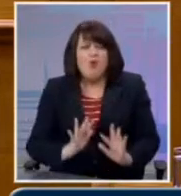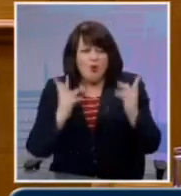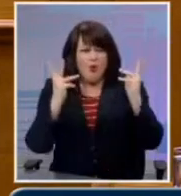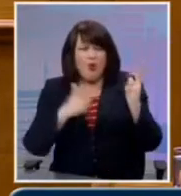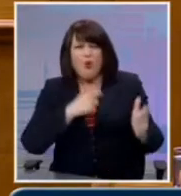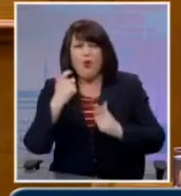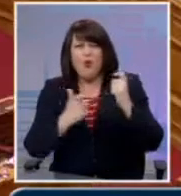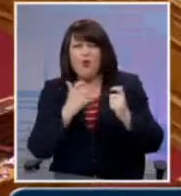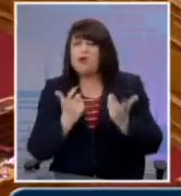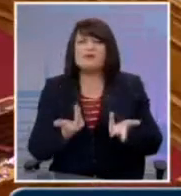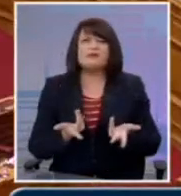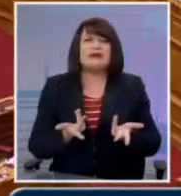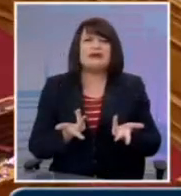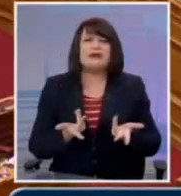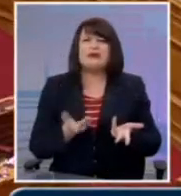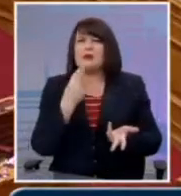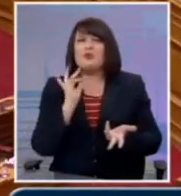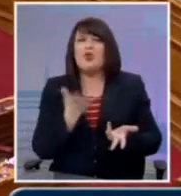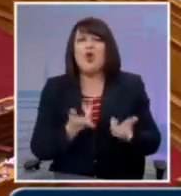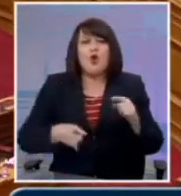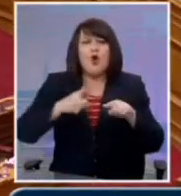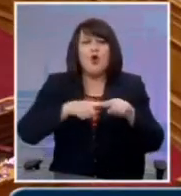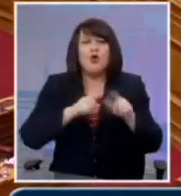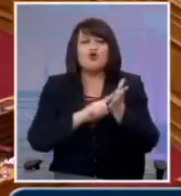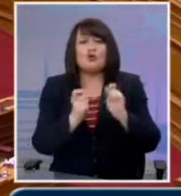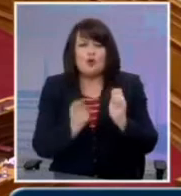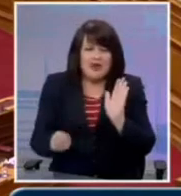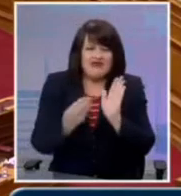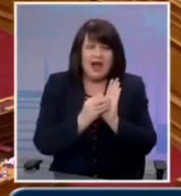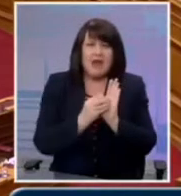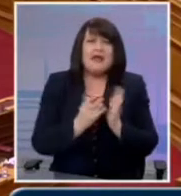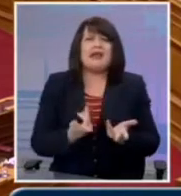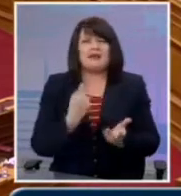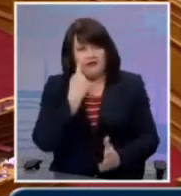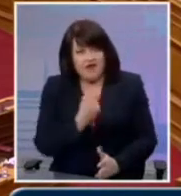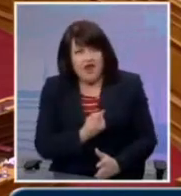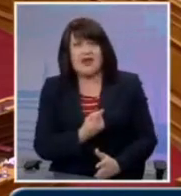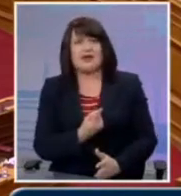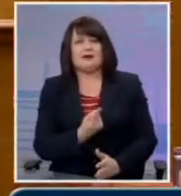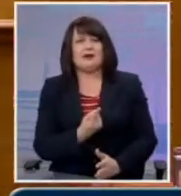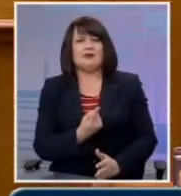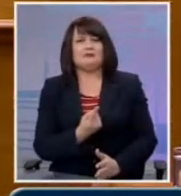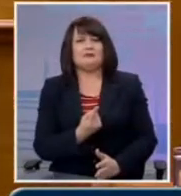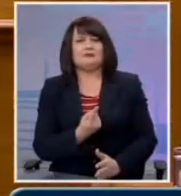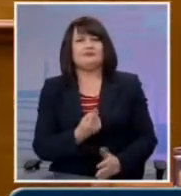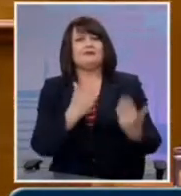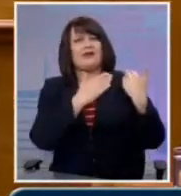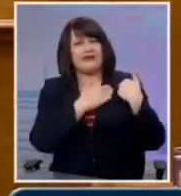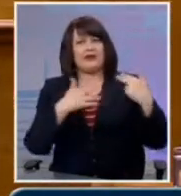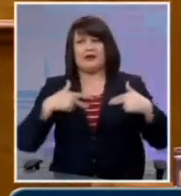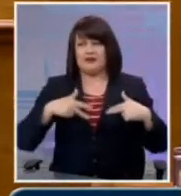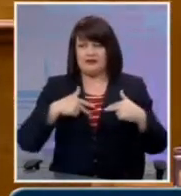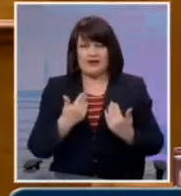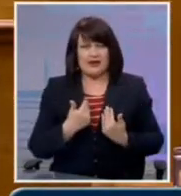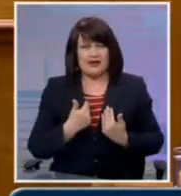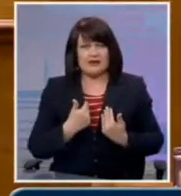στο άκουσμα αυτής εδώ της προσθήκης στην τροπολογία? Αντίθετα, υποδηλώνει και αποτυπώνει την ευθύνη της κυβέρνησής μας